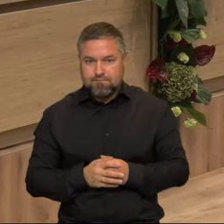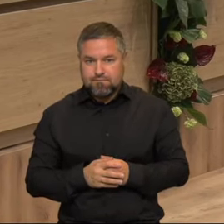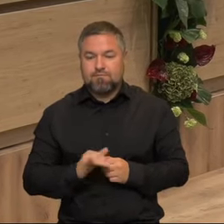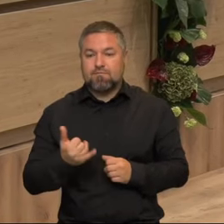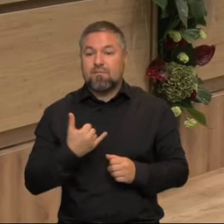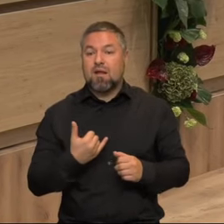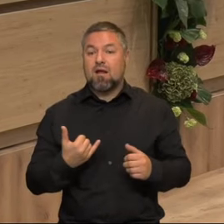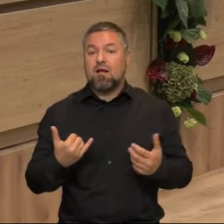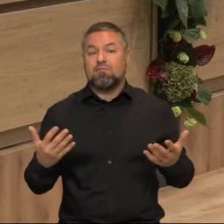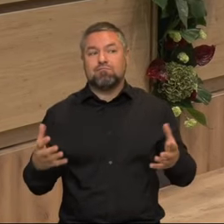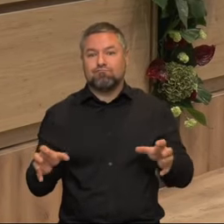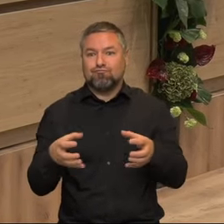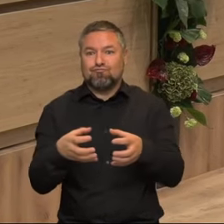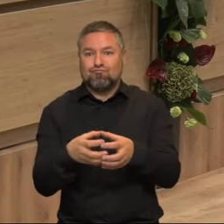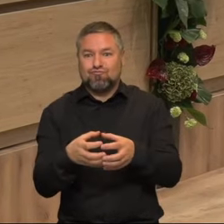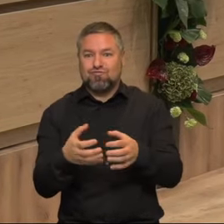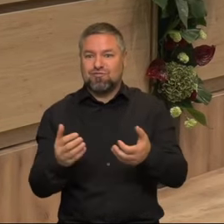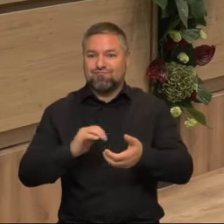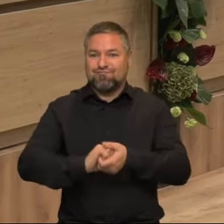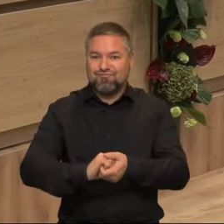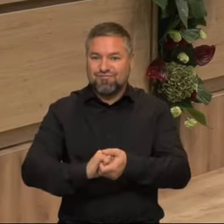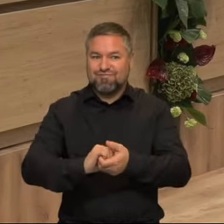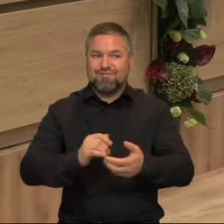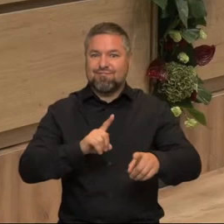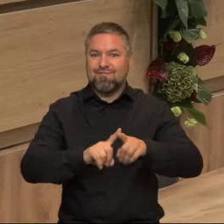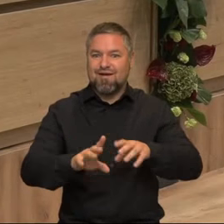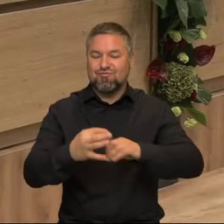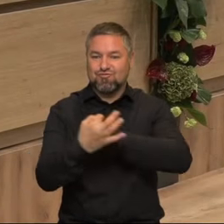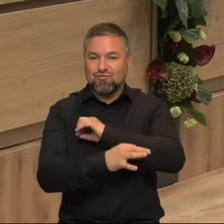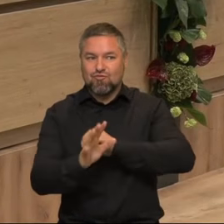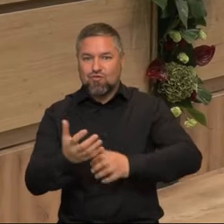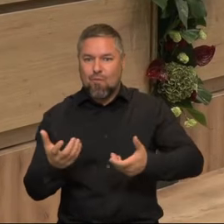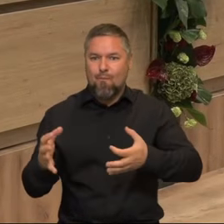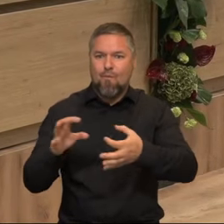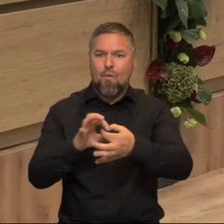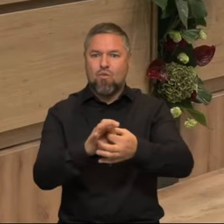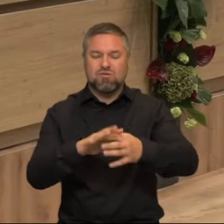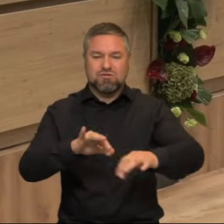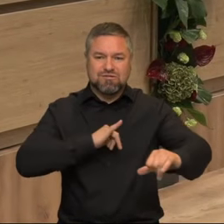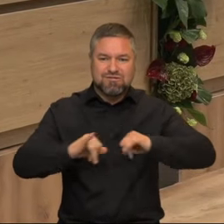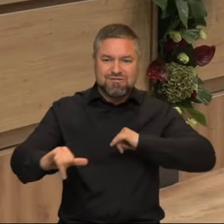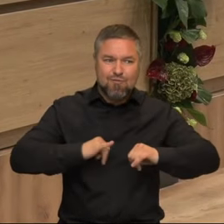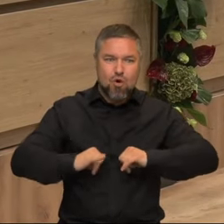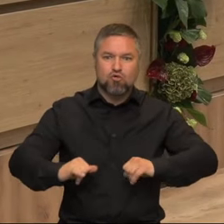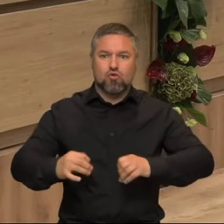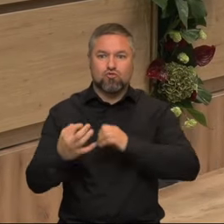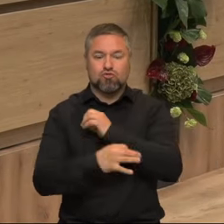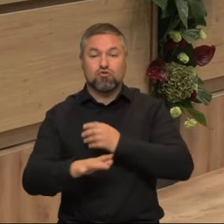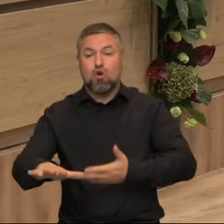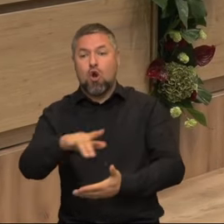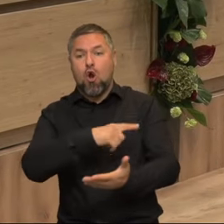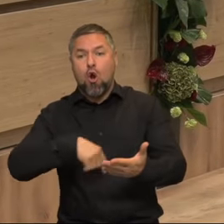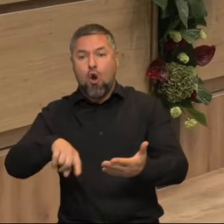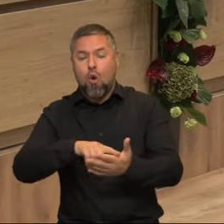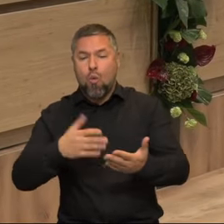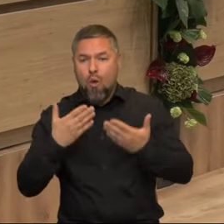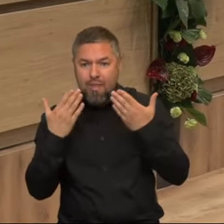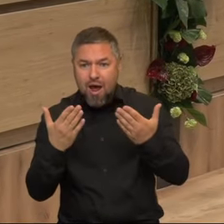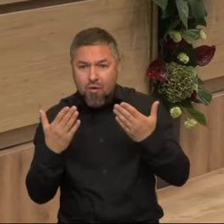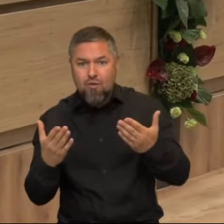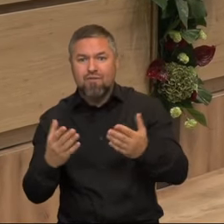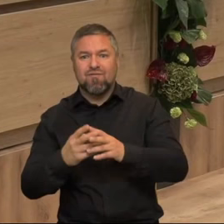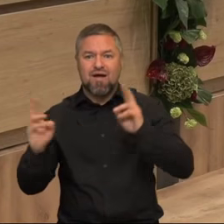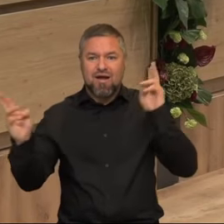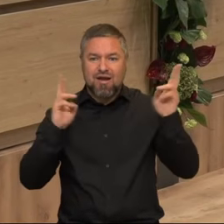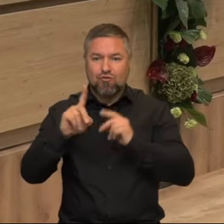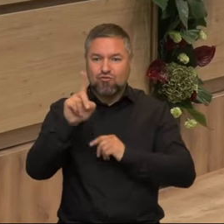jako brać studencka, możecie się z nami połączyć i działać, czy to w samorządzie studenckim, czy w kołach naukowych, w